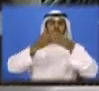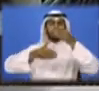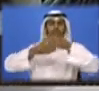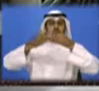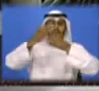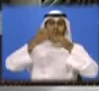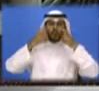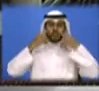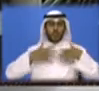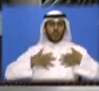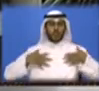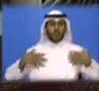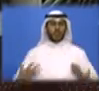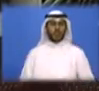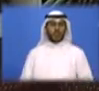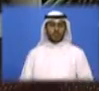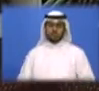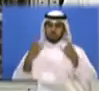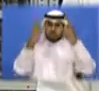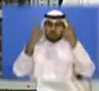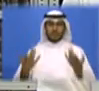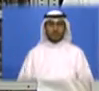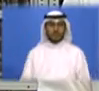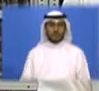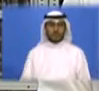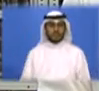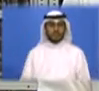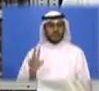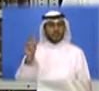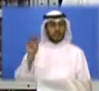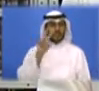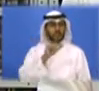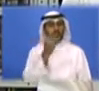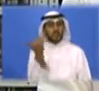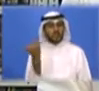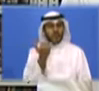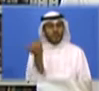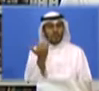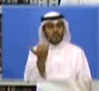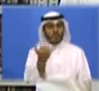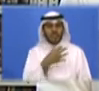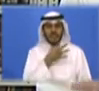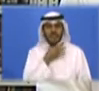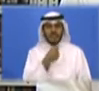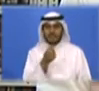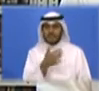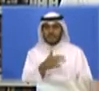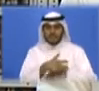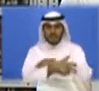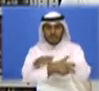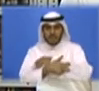الكويت، مما يسهم ذلك إيجابا في نفوس أهالي الدول المحتاجة للمساعدات الإنسانية